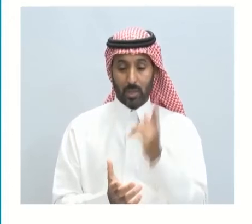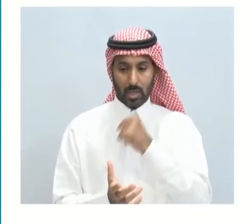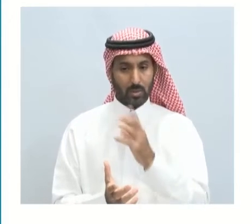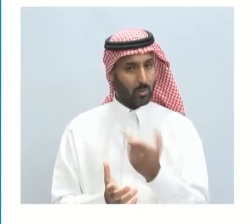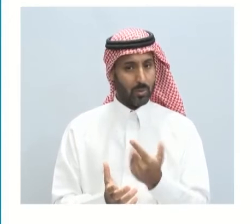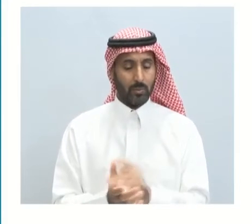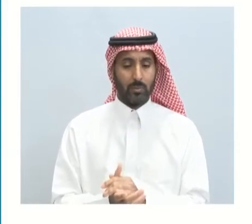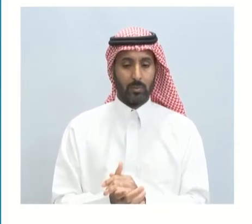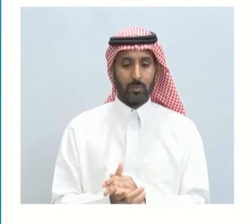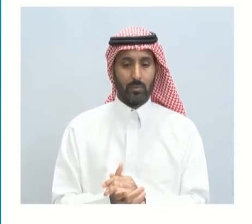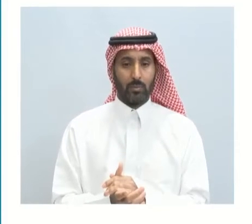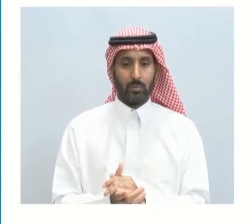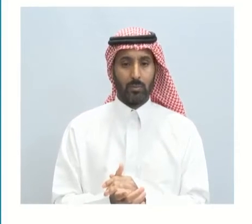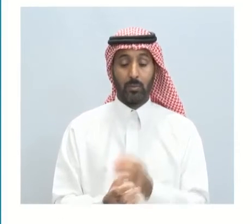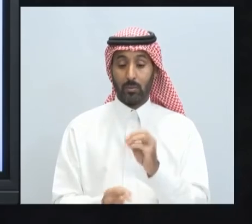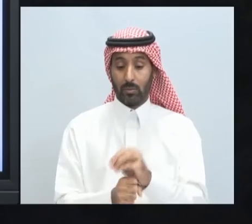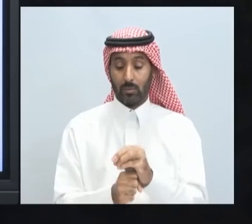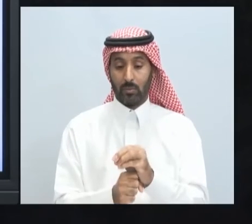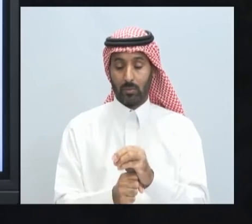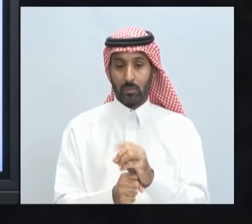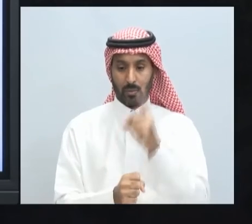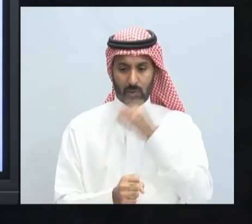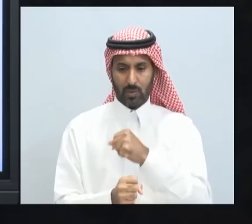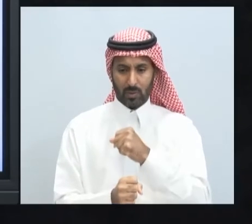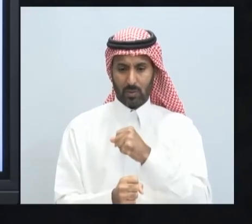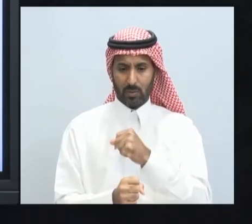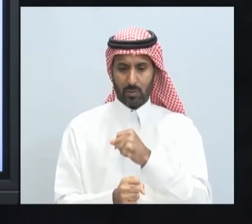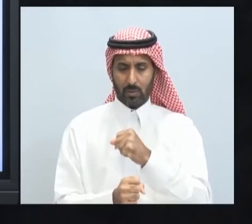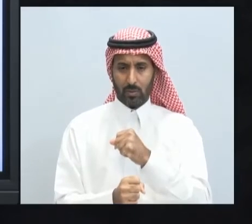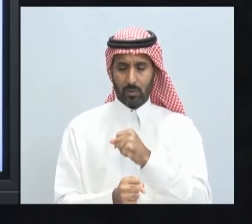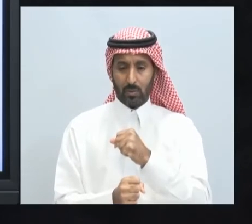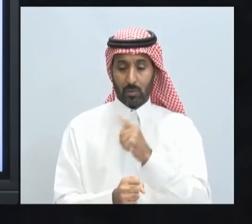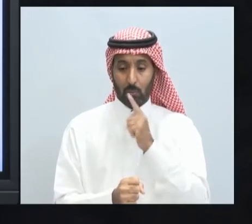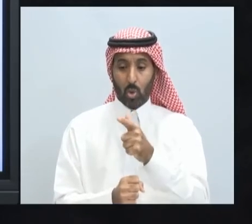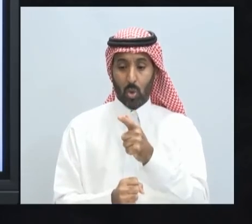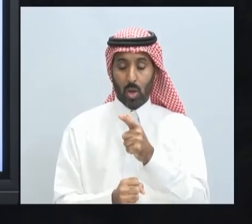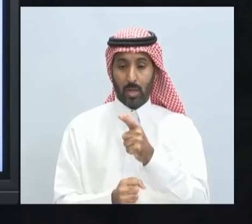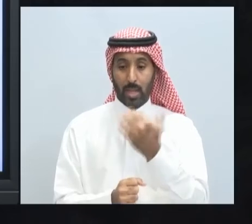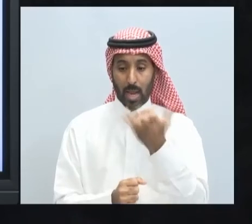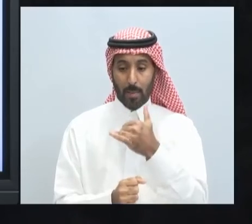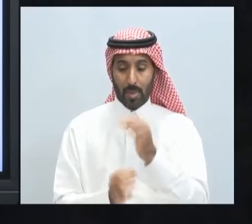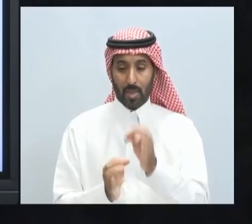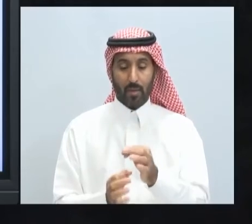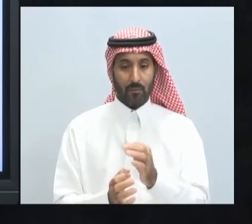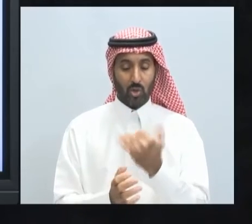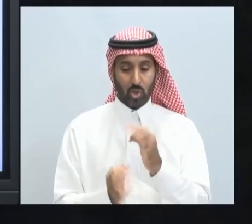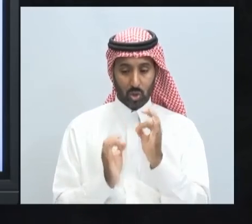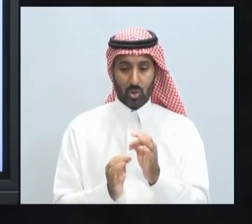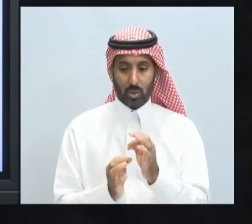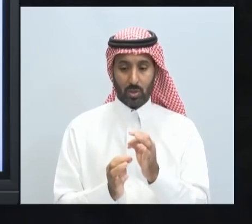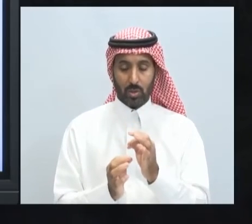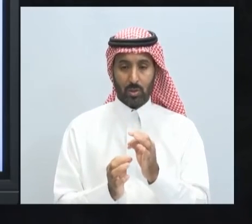ماذا لم يذكر لهم انه لابد يكون باللغه العربيه الفصحى ولكن